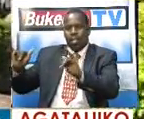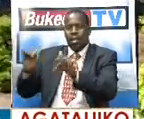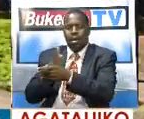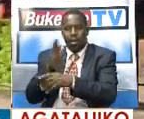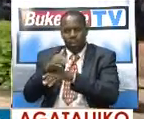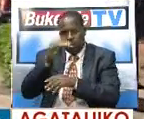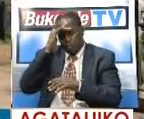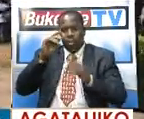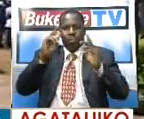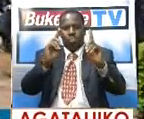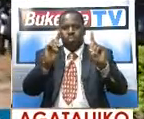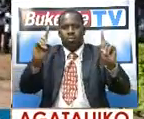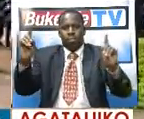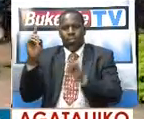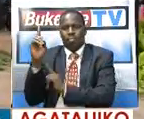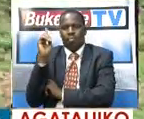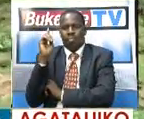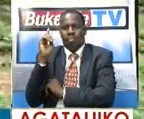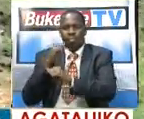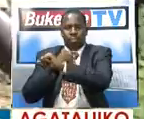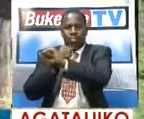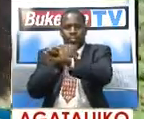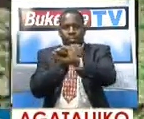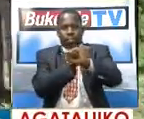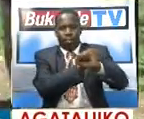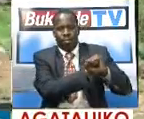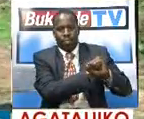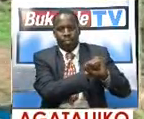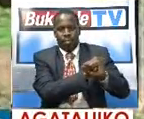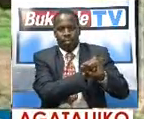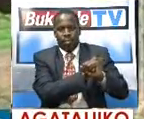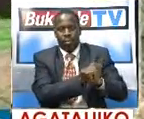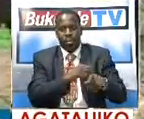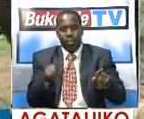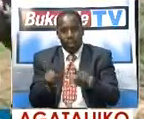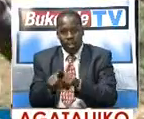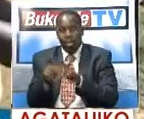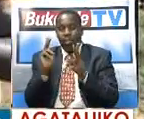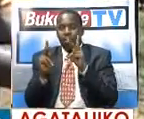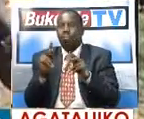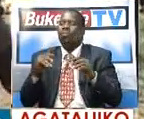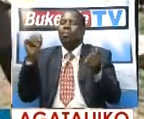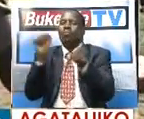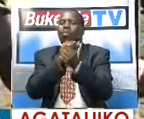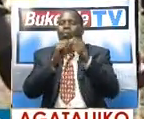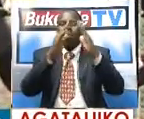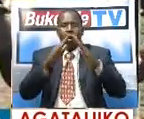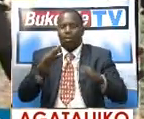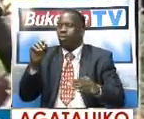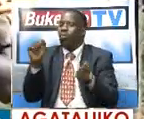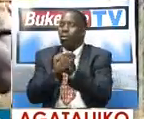poliisi erudde ekifo kyonna okutulikiza kyebadde yagala. Wamenya oli amateeka n'emijana mumenya enju y'omusajja ono okumenya ennyumba tekitegeeza nti ebintu bikoze